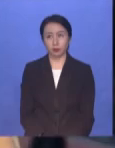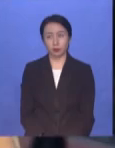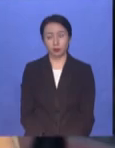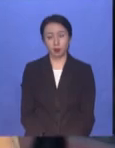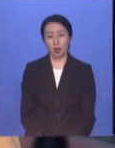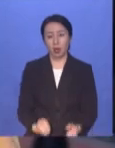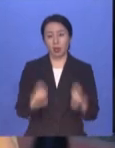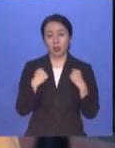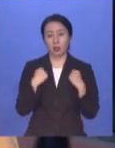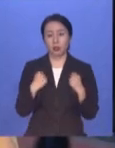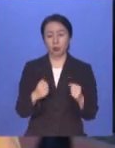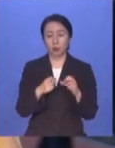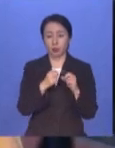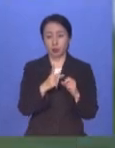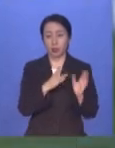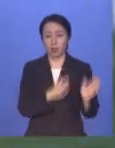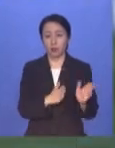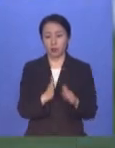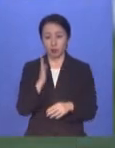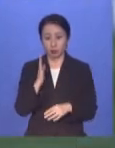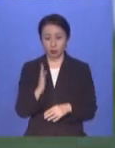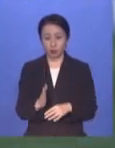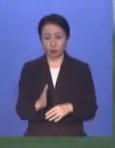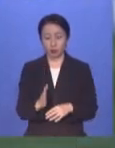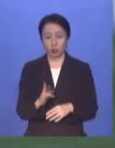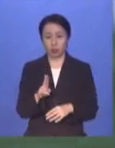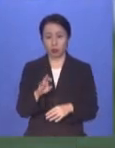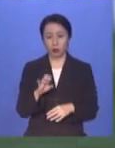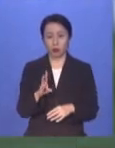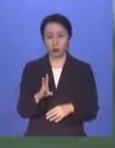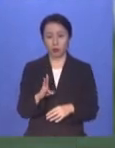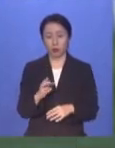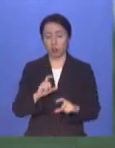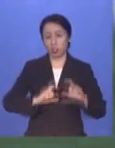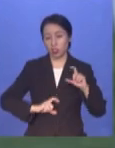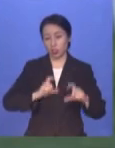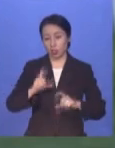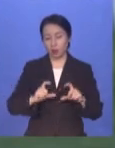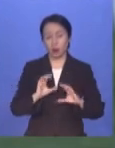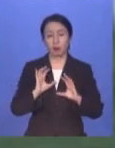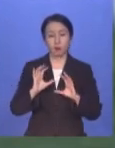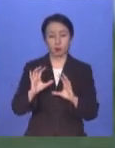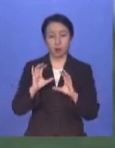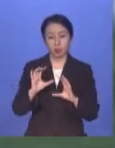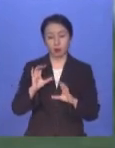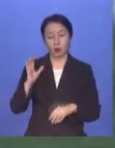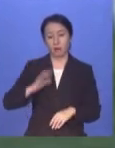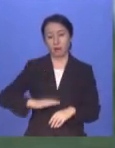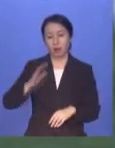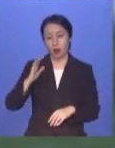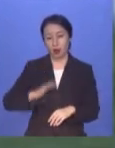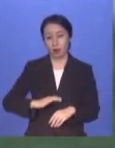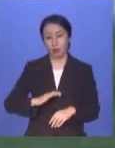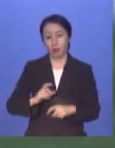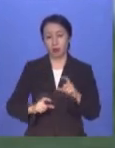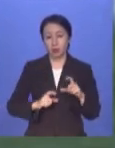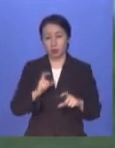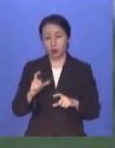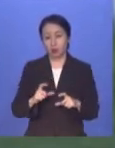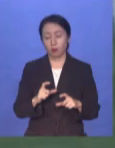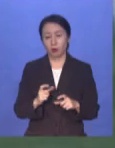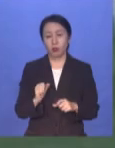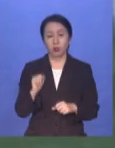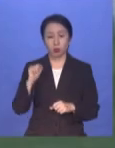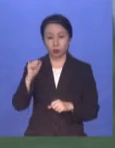дисциплин. Спорттың 13 түрі бойынша сайыс өтеді. Дойба, шахмат, баскетбол, волейбол, зілтемір, кір